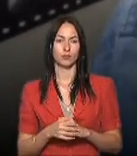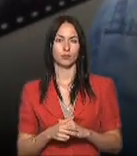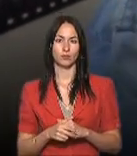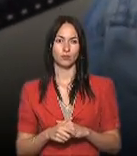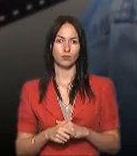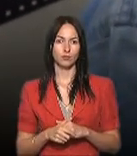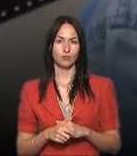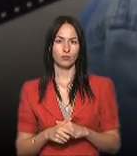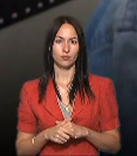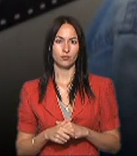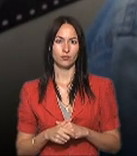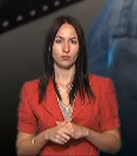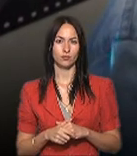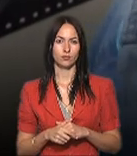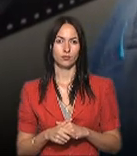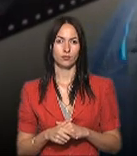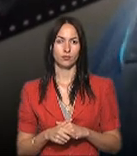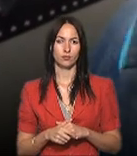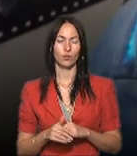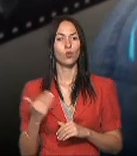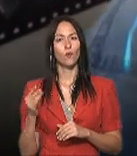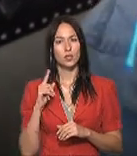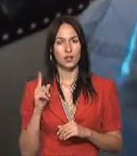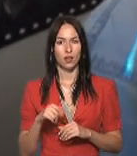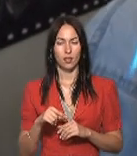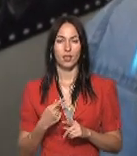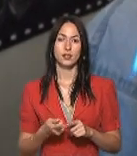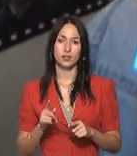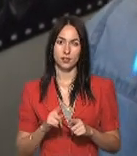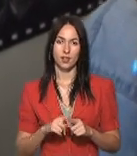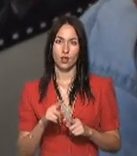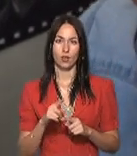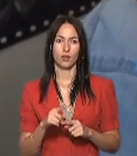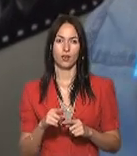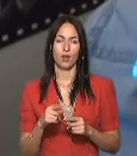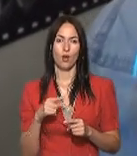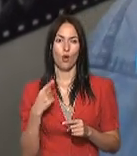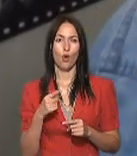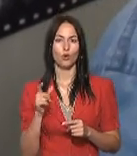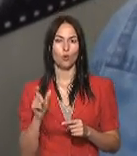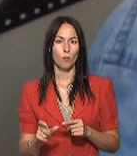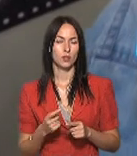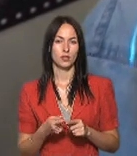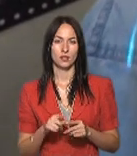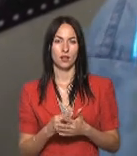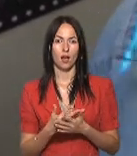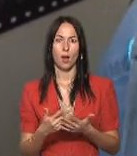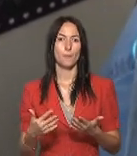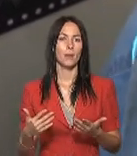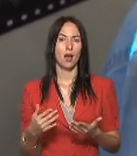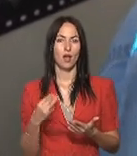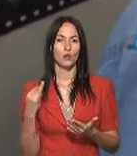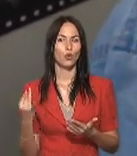фільми. Ну, ви знаєте, цінна особистість, така багатогранна,